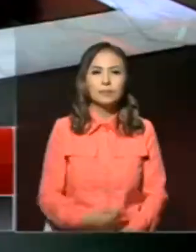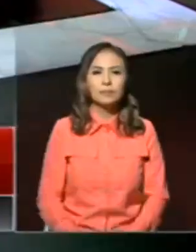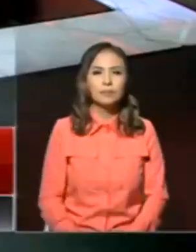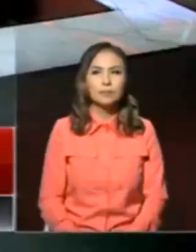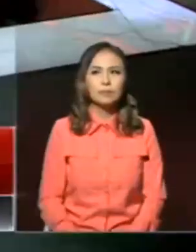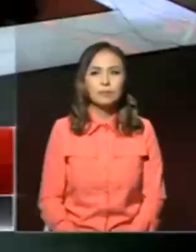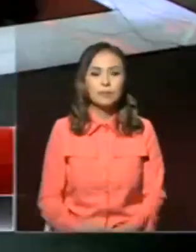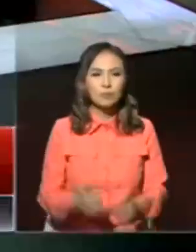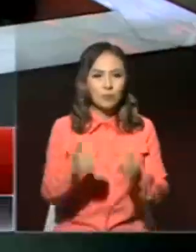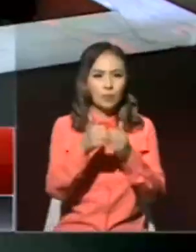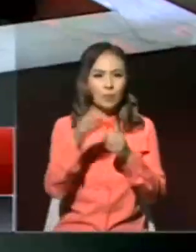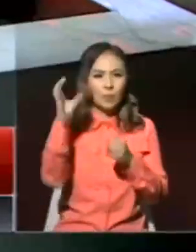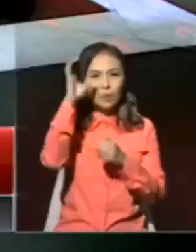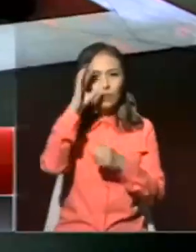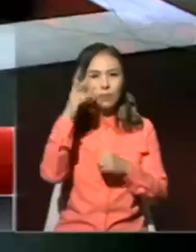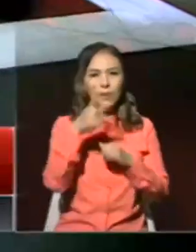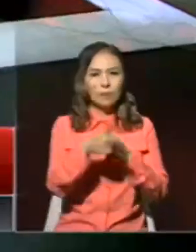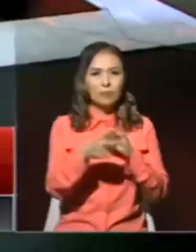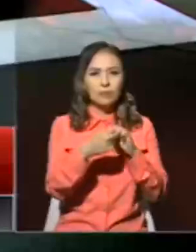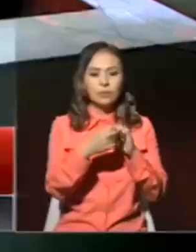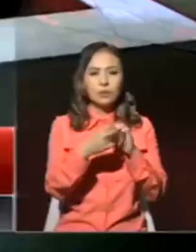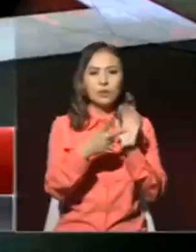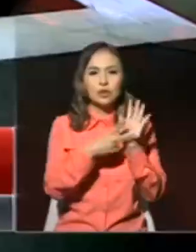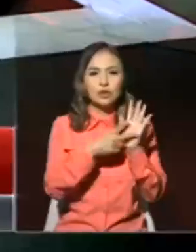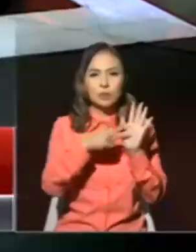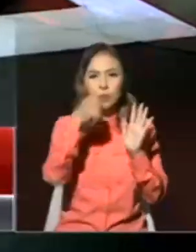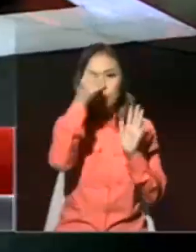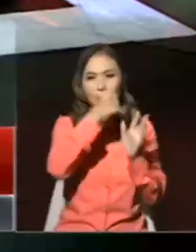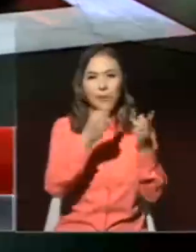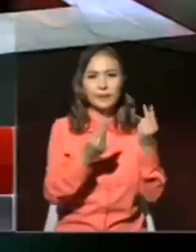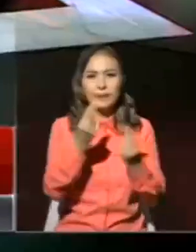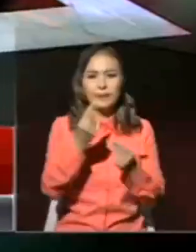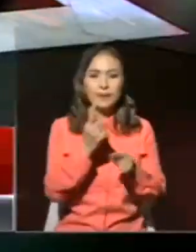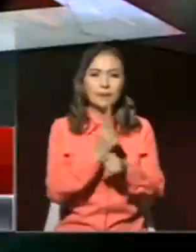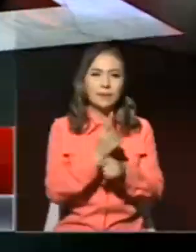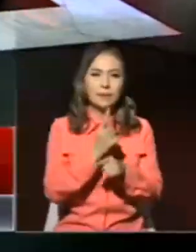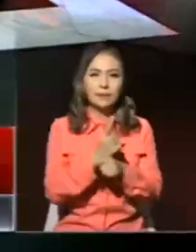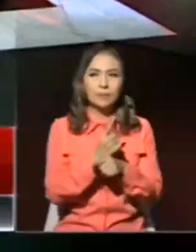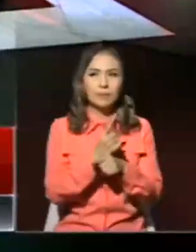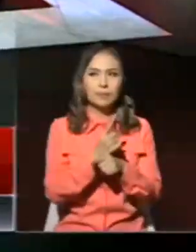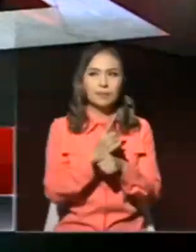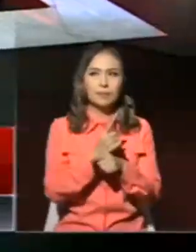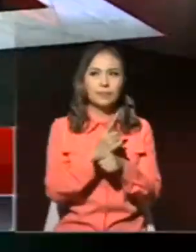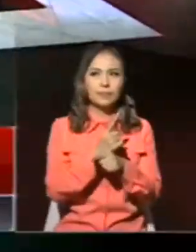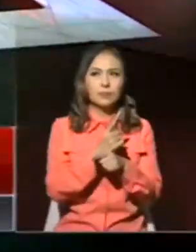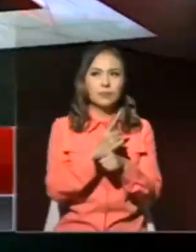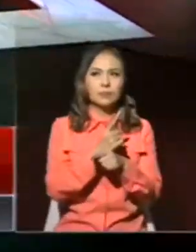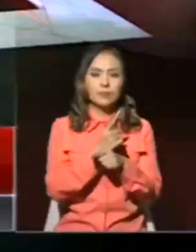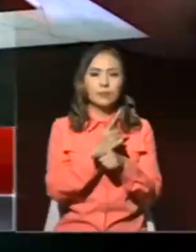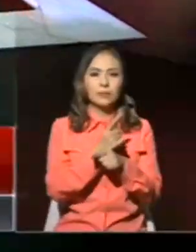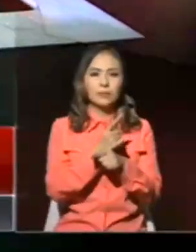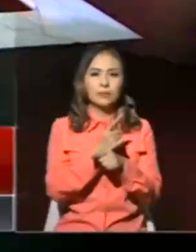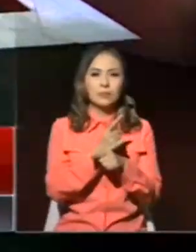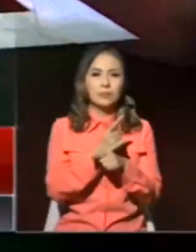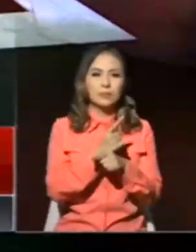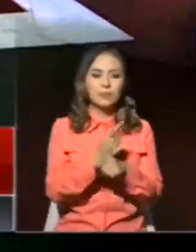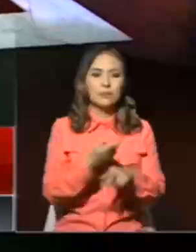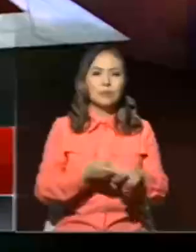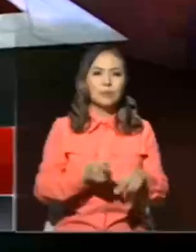көрші Өзбекстанда 2007 жылдан бері ойын бизнесте құмар ойындарға тыйым салынған. Білесіздер ғой? Иә.